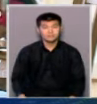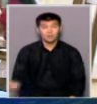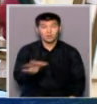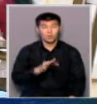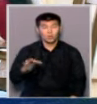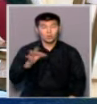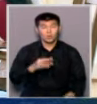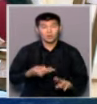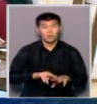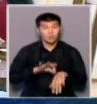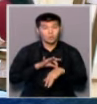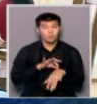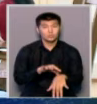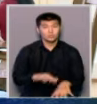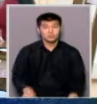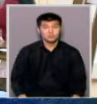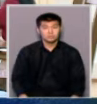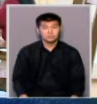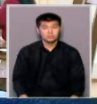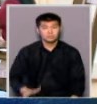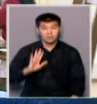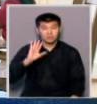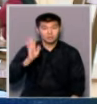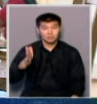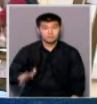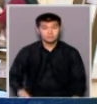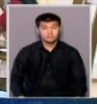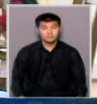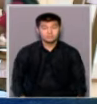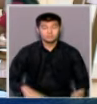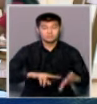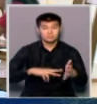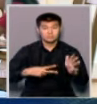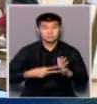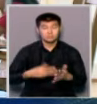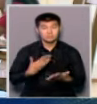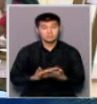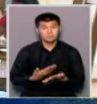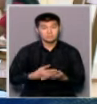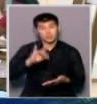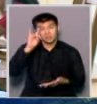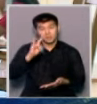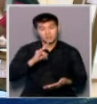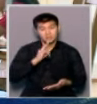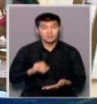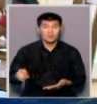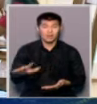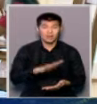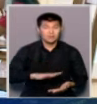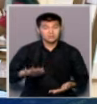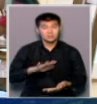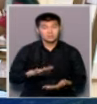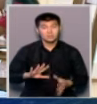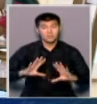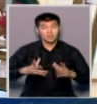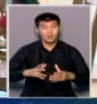облыс чемпионатын өткізіп алда жоспарланған мысалы Қазақстан, Азия,